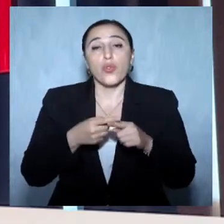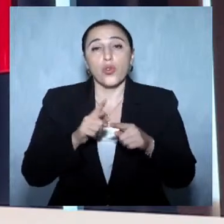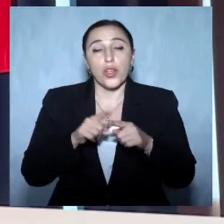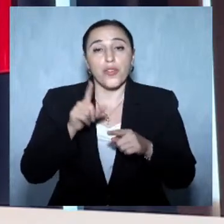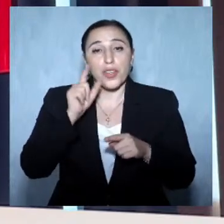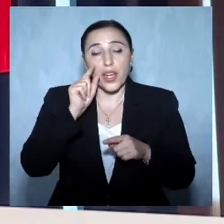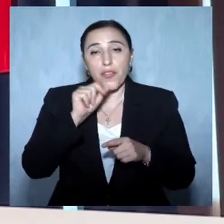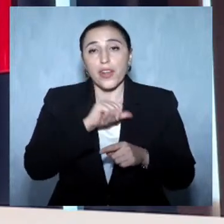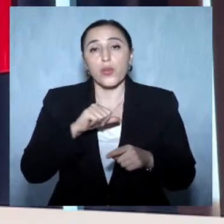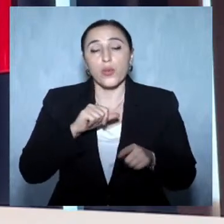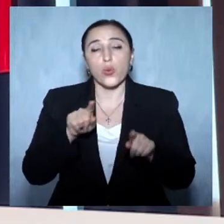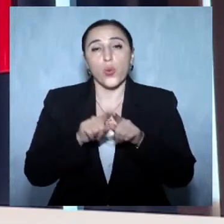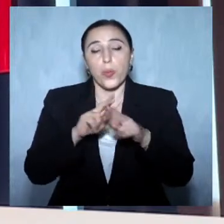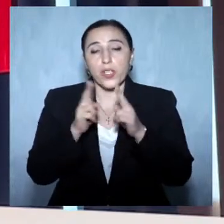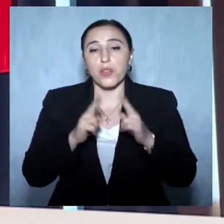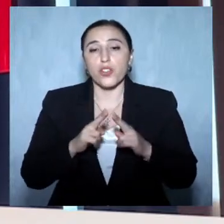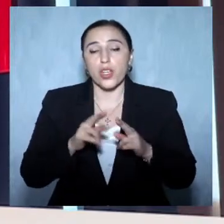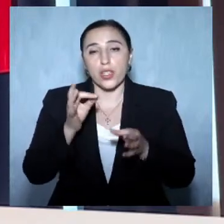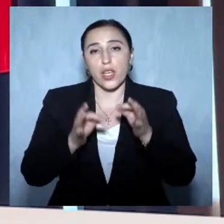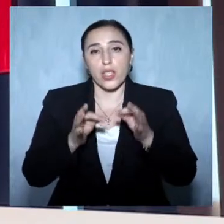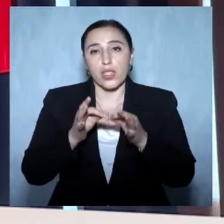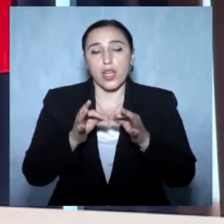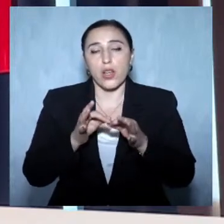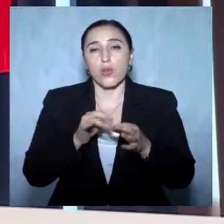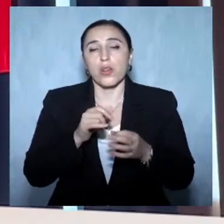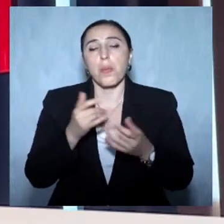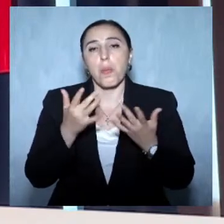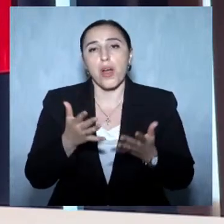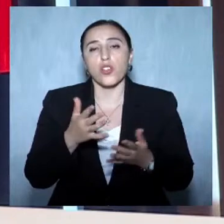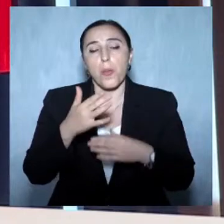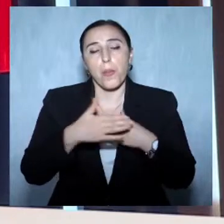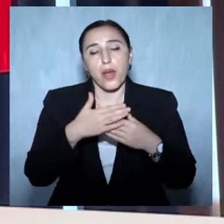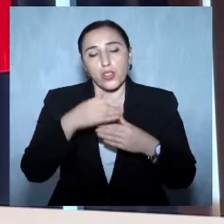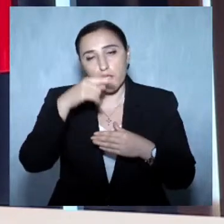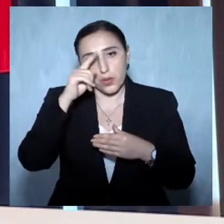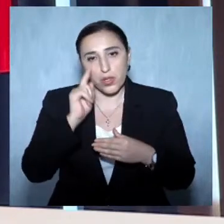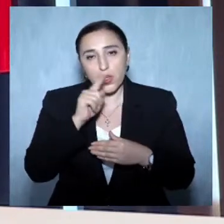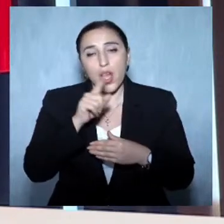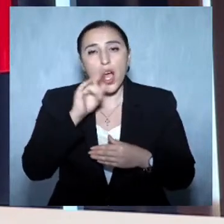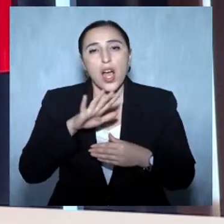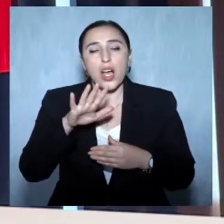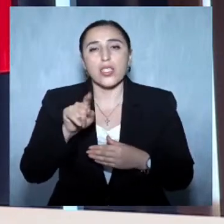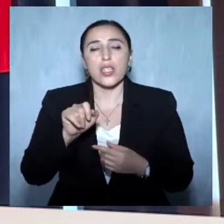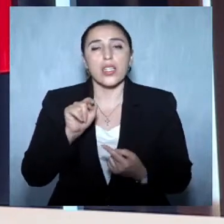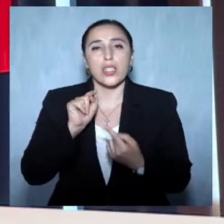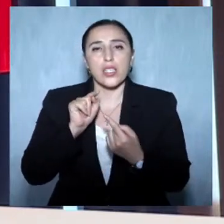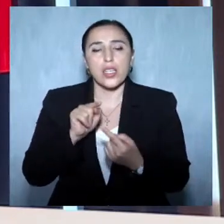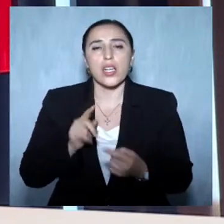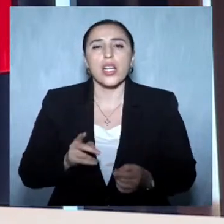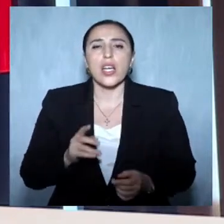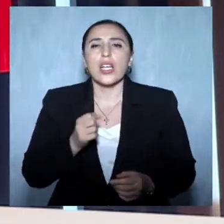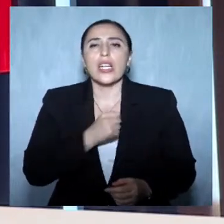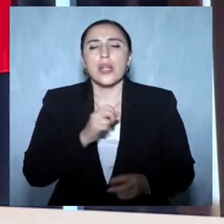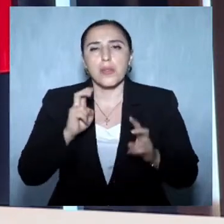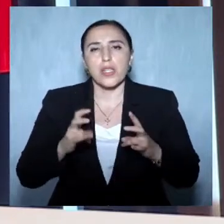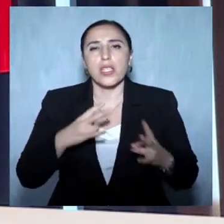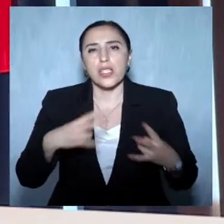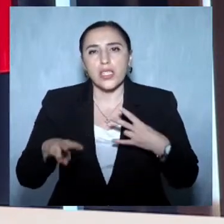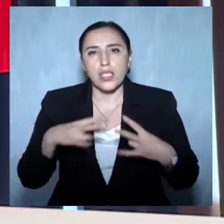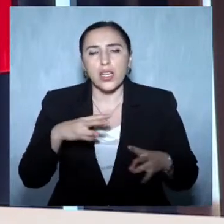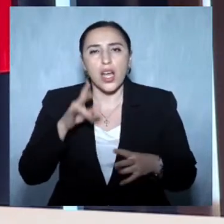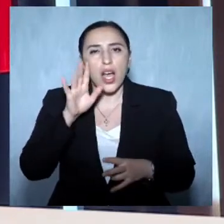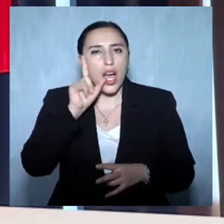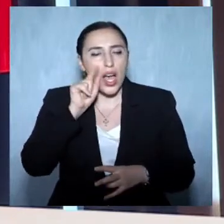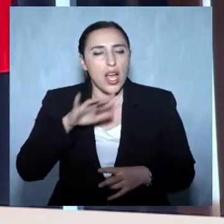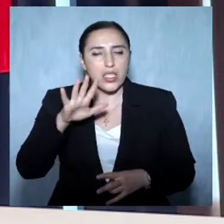միջազգային ատյանում պահանջում է պաժել իլ համալի ևի վարճակազմին, Հայաստանի դեմ սանձազրծաս հազմական հանցագործությունների հայատյացության